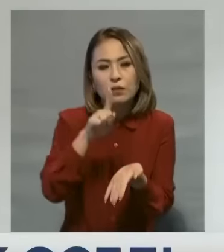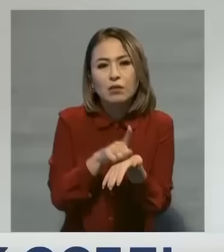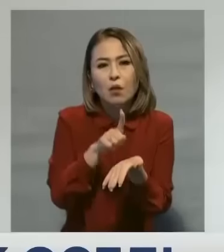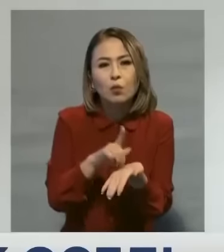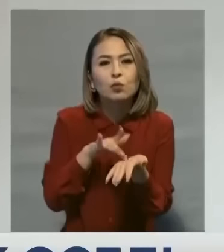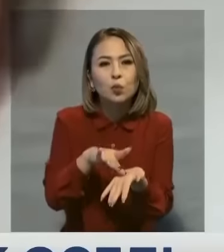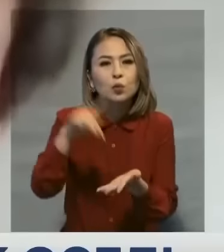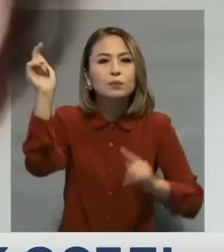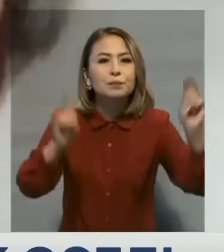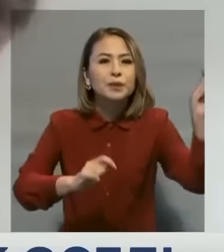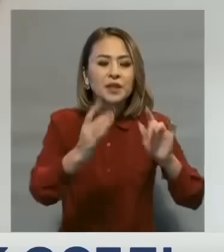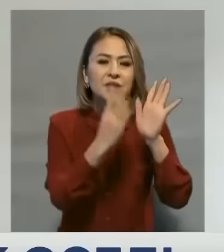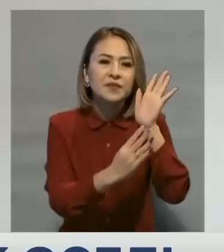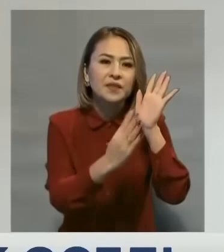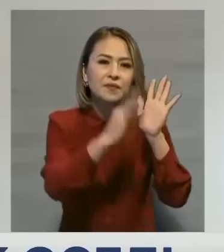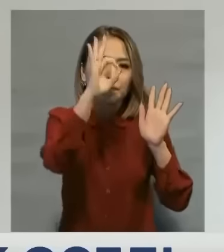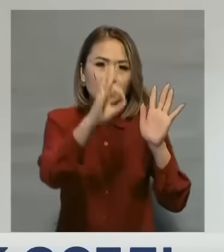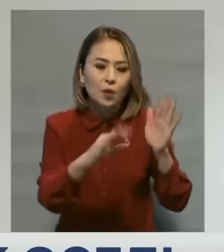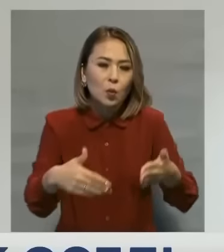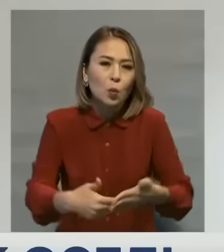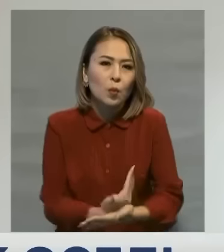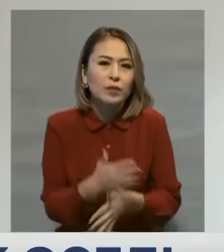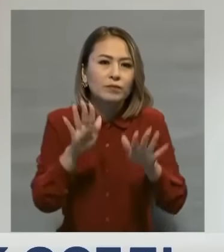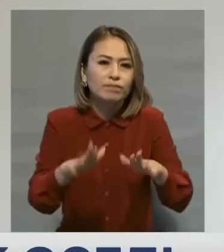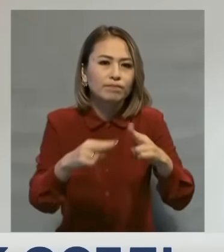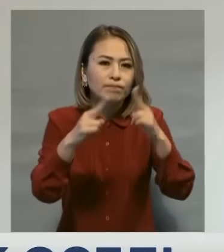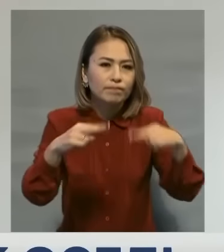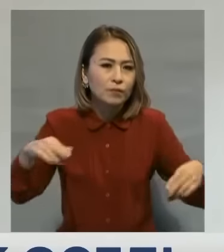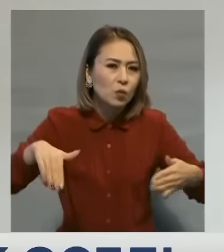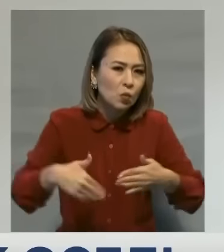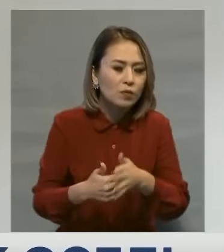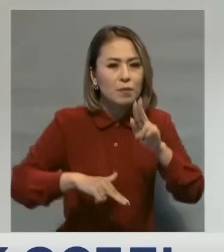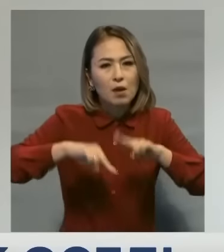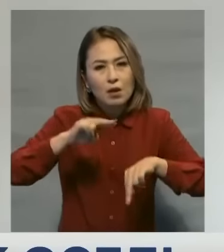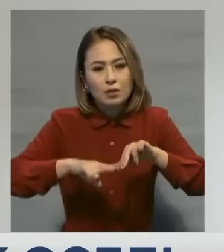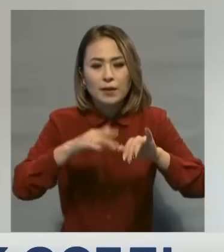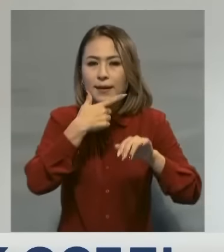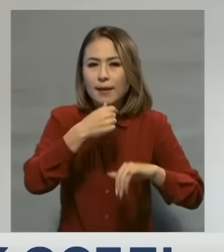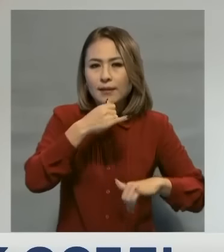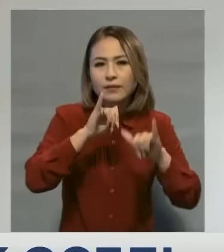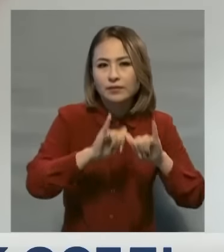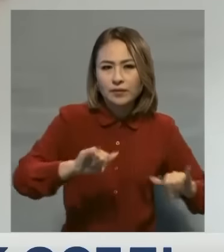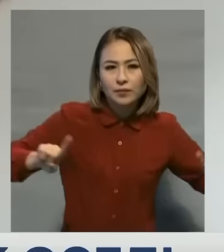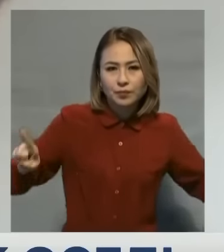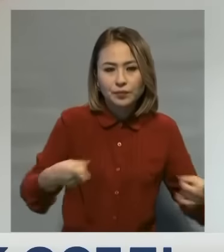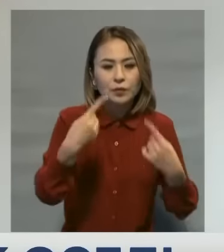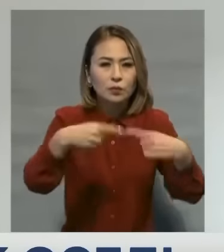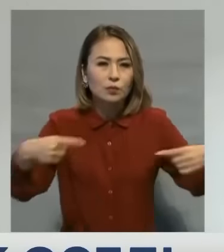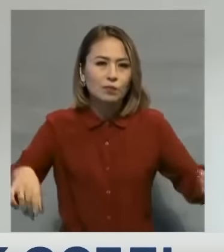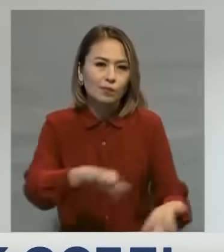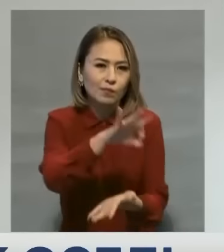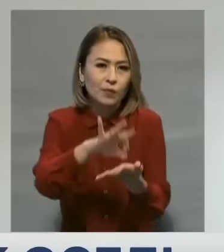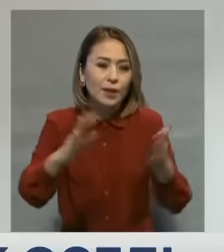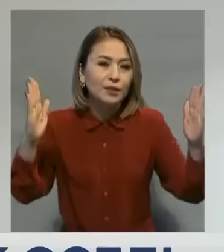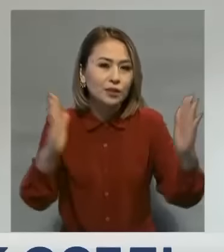бар. Ақшаның 99% жаңа демалыс нысандарын салуға, көрікті орындарды жаңғыртуға және өзге де мақсаттарға бөлінеді.